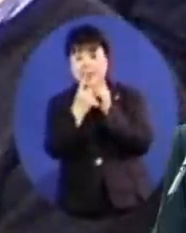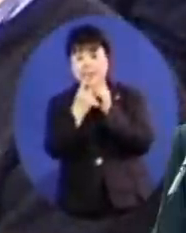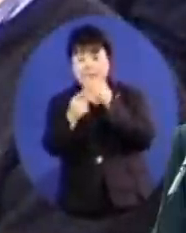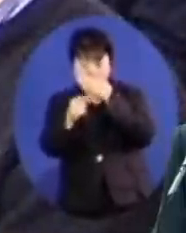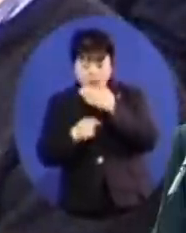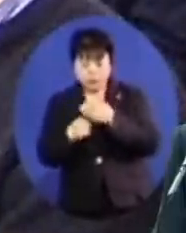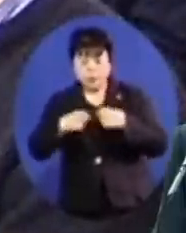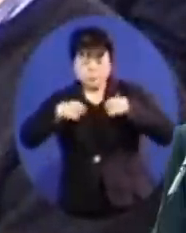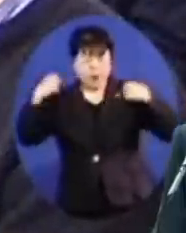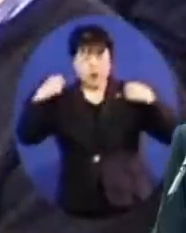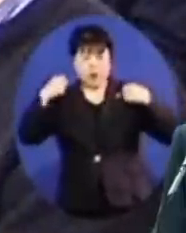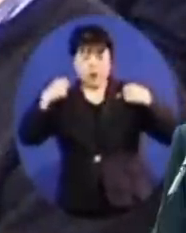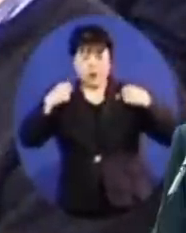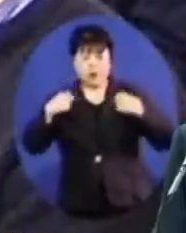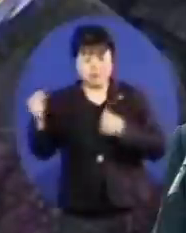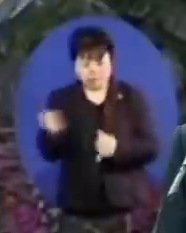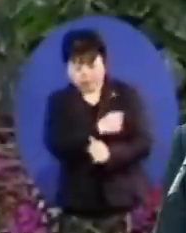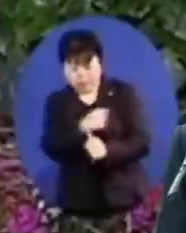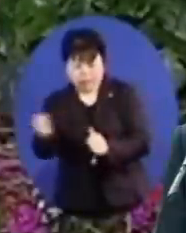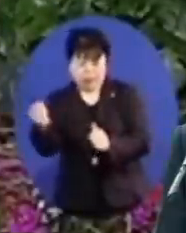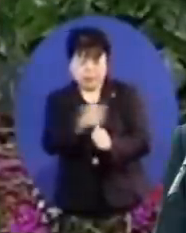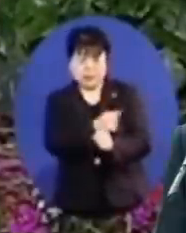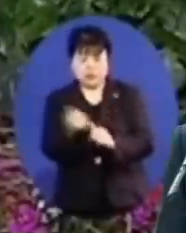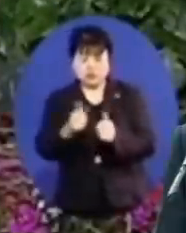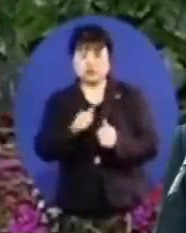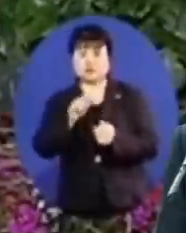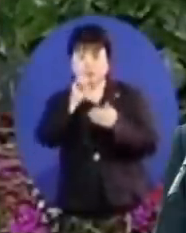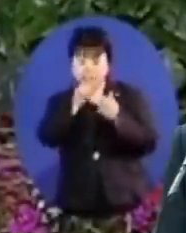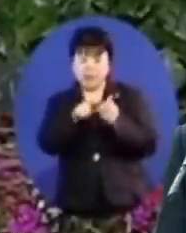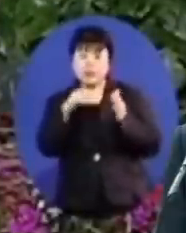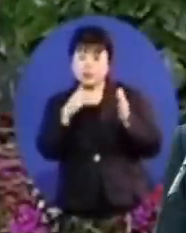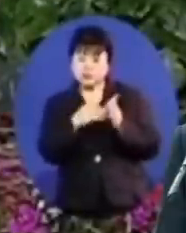그 옷을 벗기고 때려 거의 죽은 것을 버리고 갔습니다.